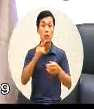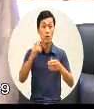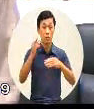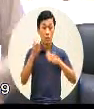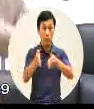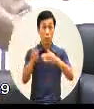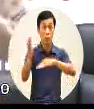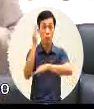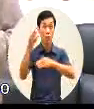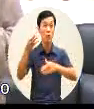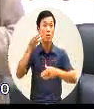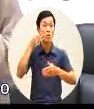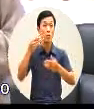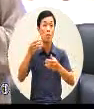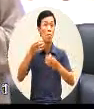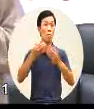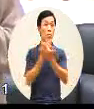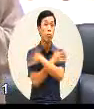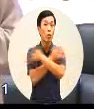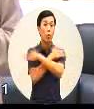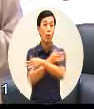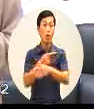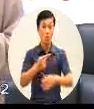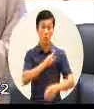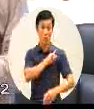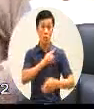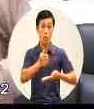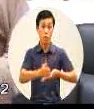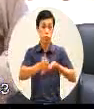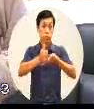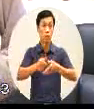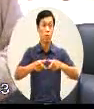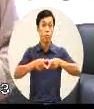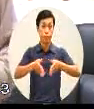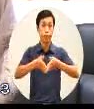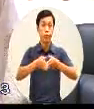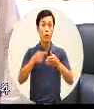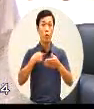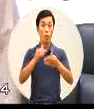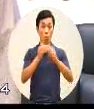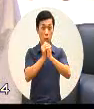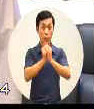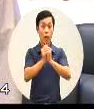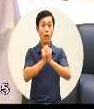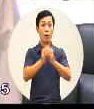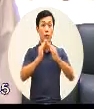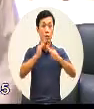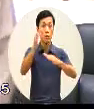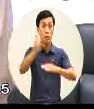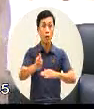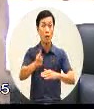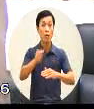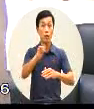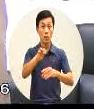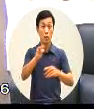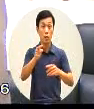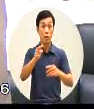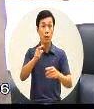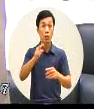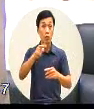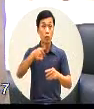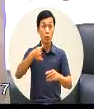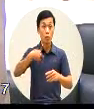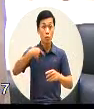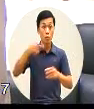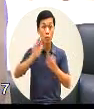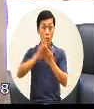世人吼会当互伊一个自尊心，啊，后来我拜托市长迄一天，你都啊先退席要去中